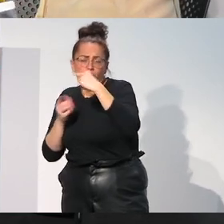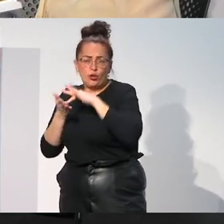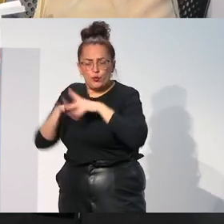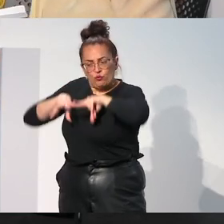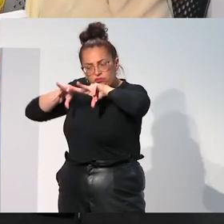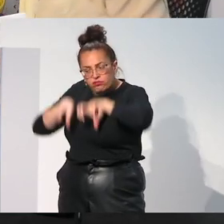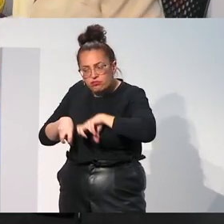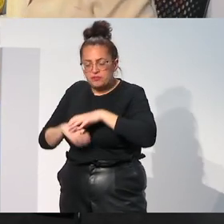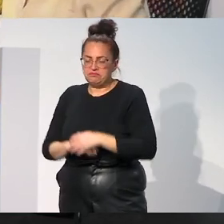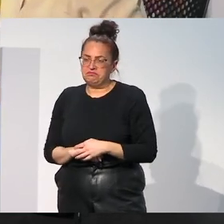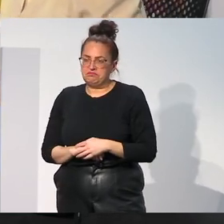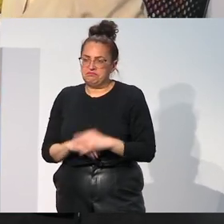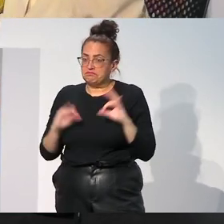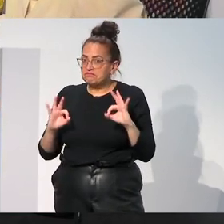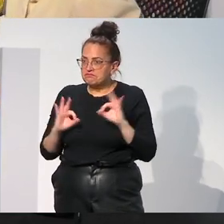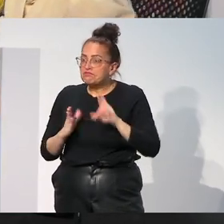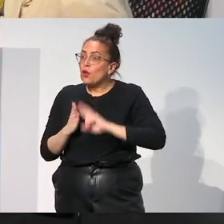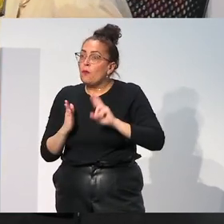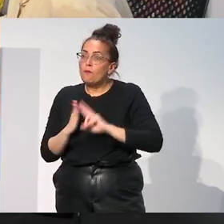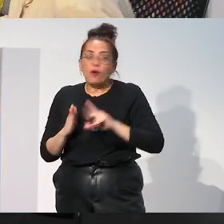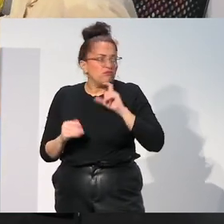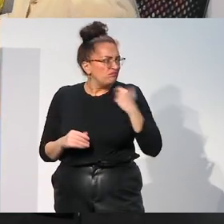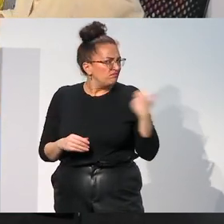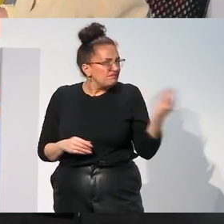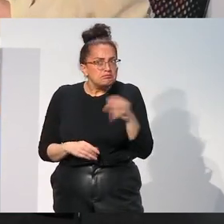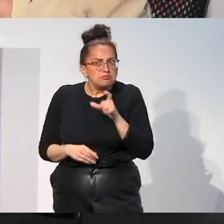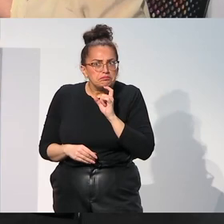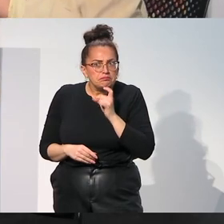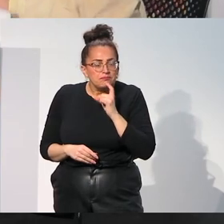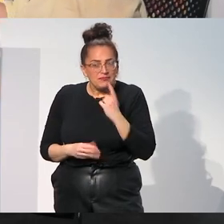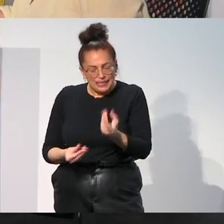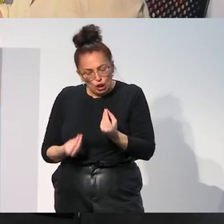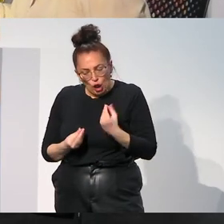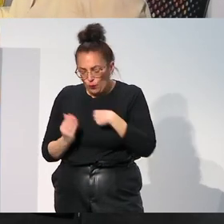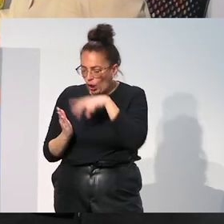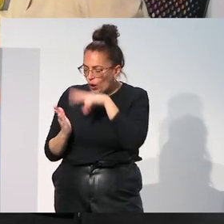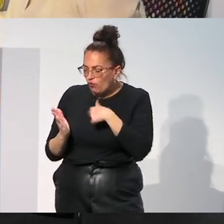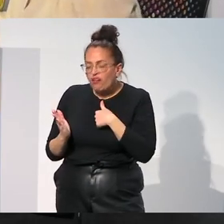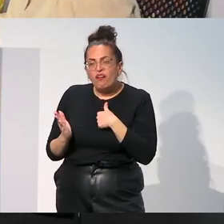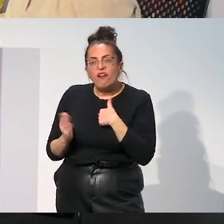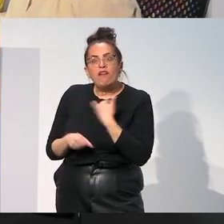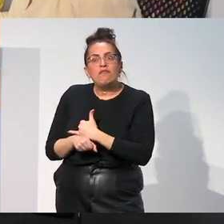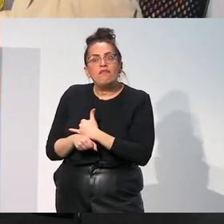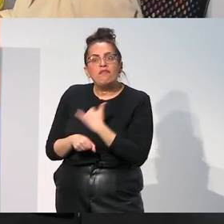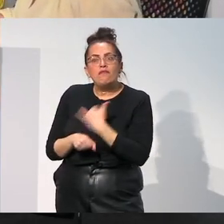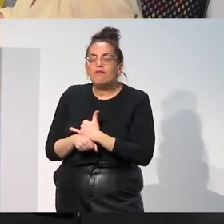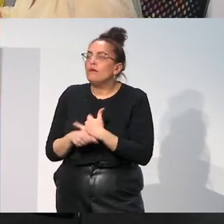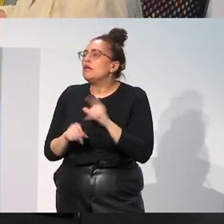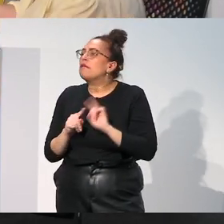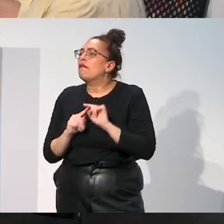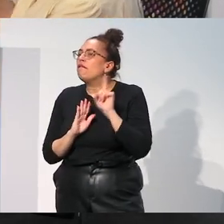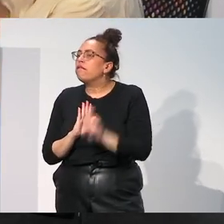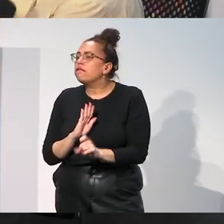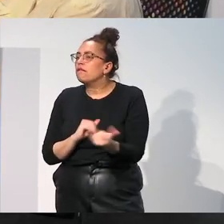fasciné aussi dans le roman, vous ne l'avez pas dit, mais parce que... Il y a beaucoup de choses sur l'histoire du 19e siècle, je ne vais pas rentrer dans les détails, mais